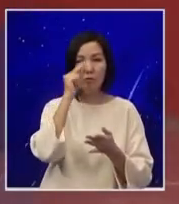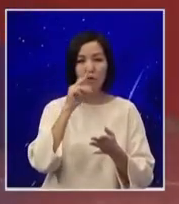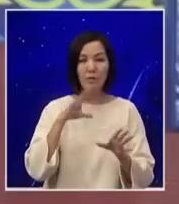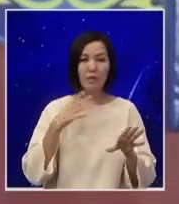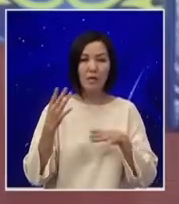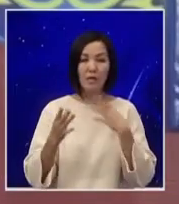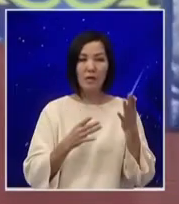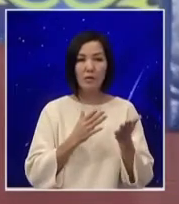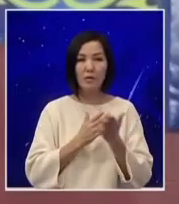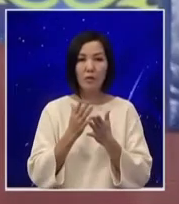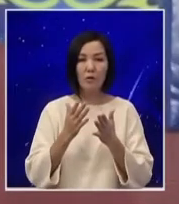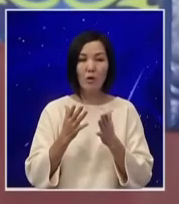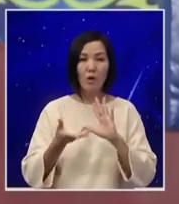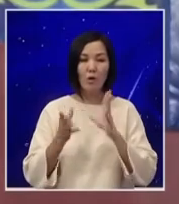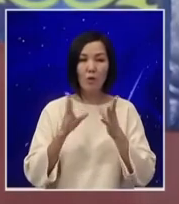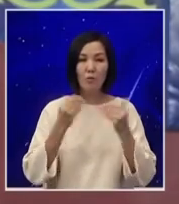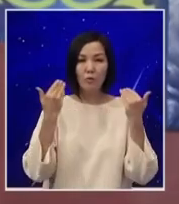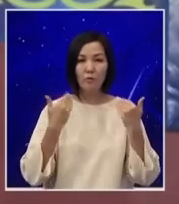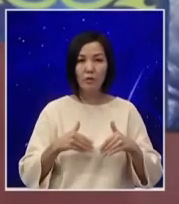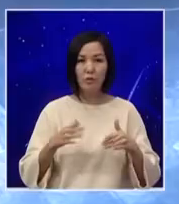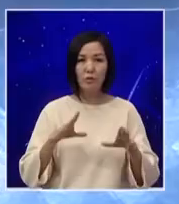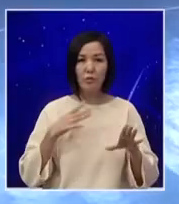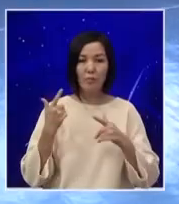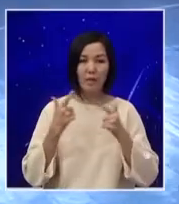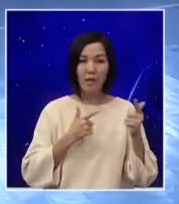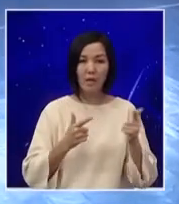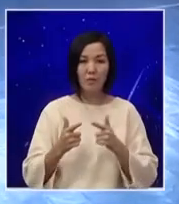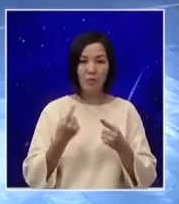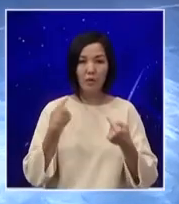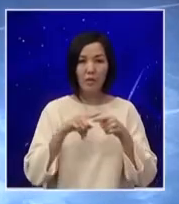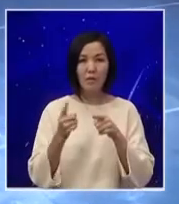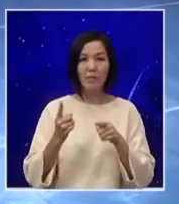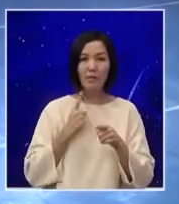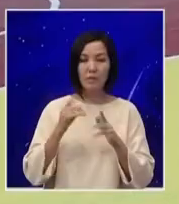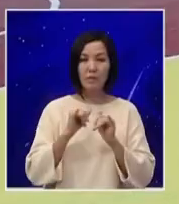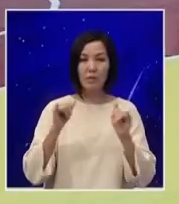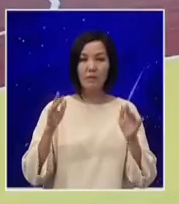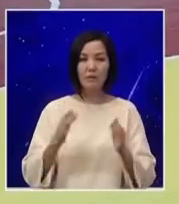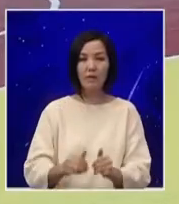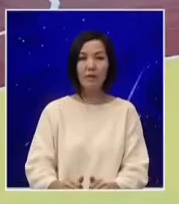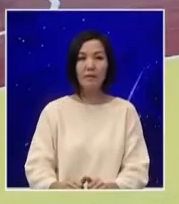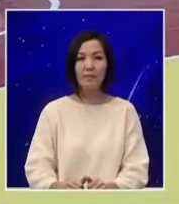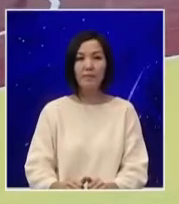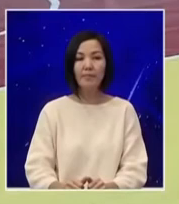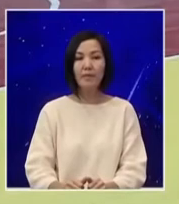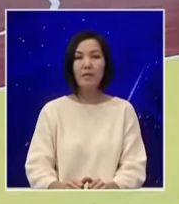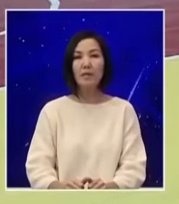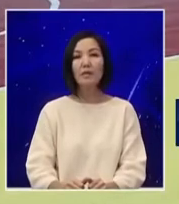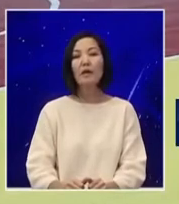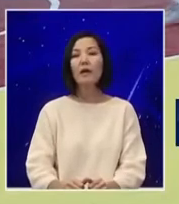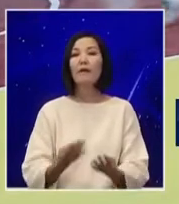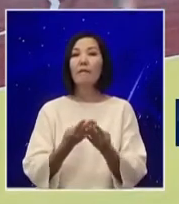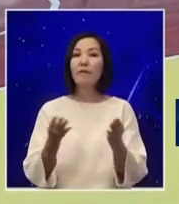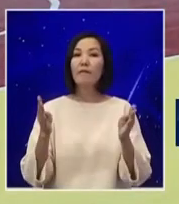направленных на общую физическую подготовку сейчас в основном тренировки идут а техника тактическую составляющую несмотря на карантин мы